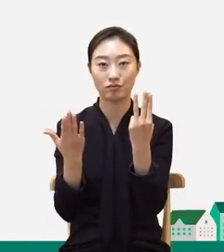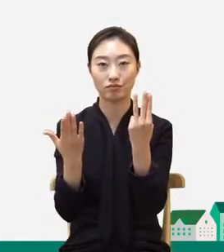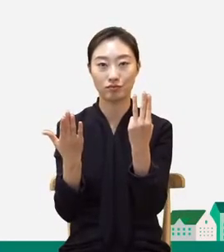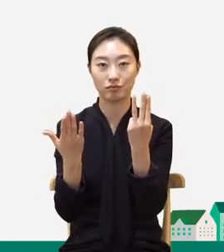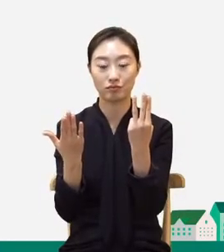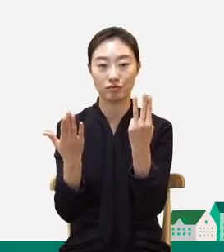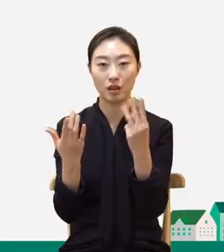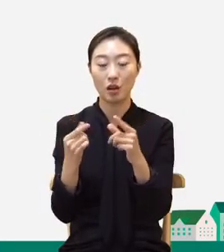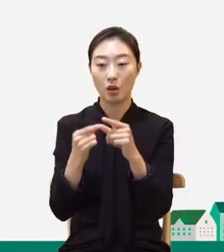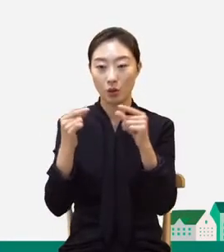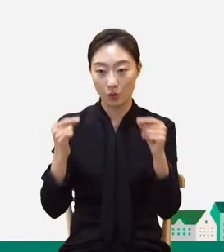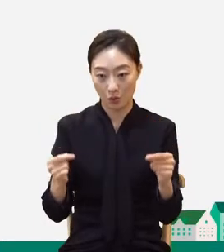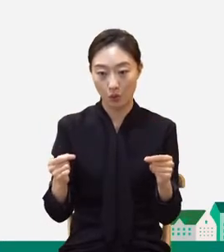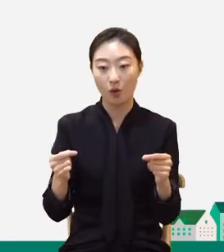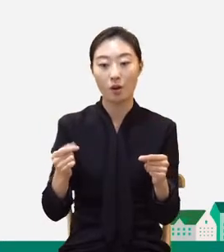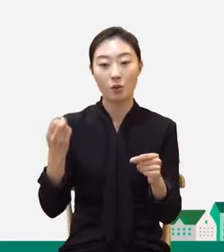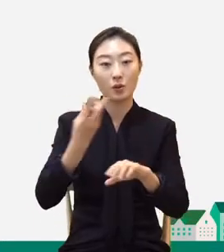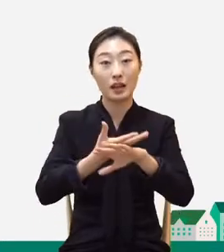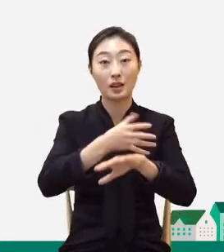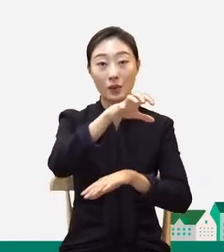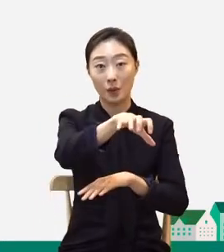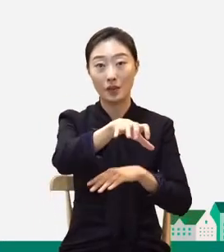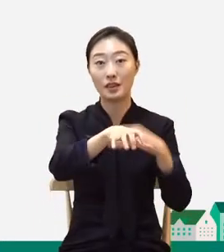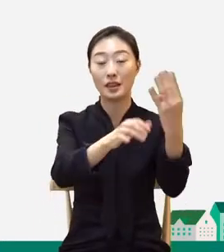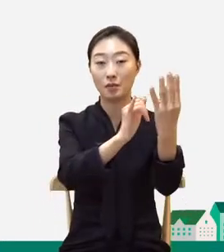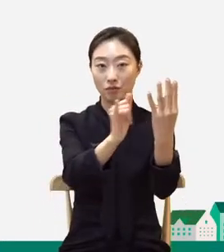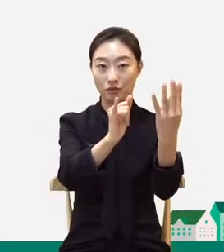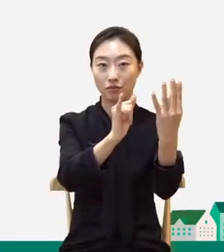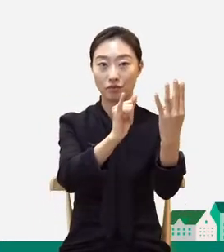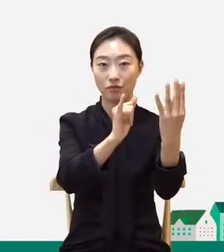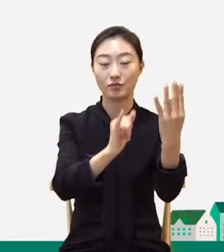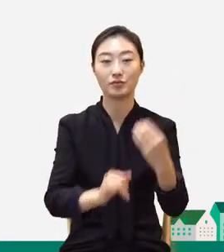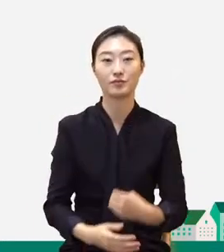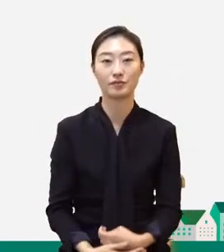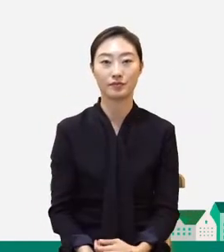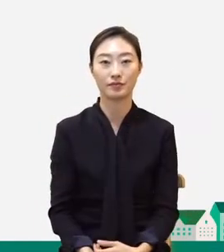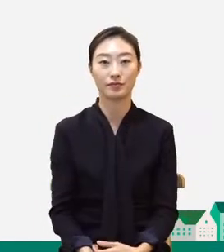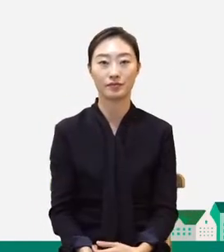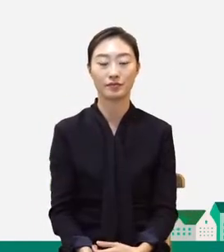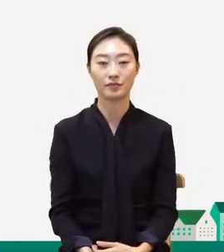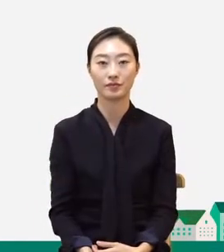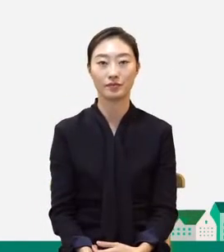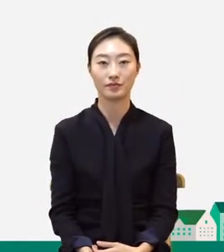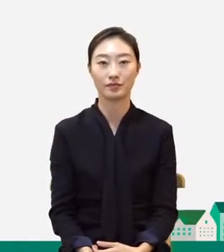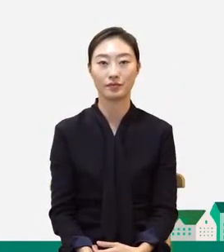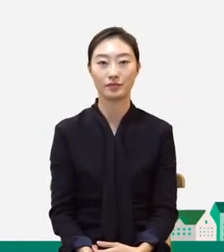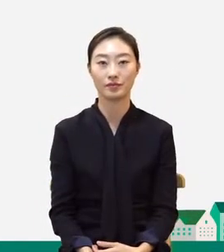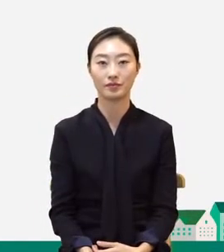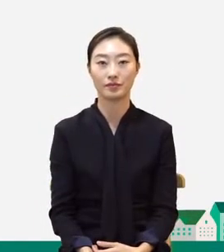동료 지원관은 정원이 4분이시고요. 현재 4분이 근무하고 계십니다.